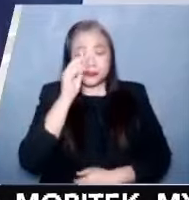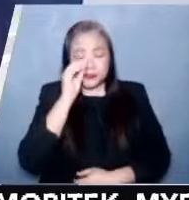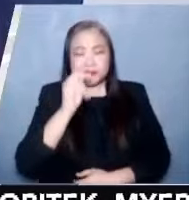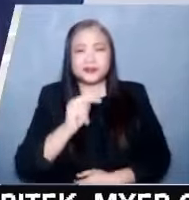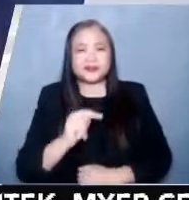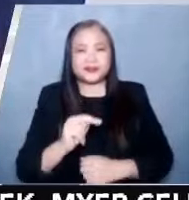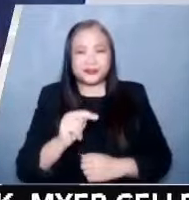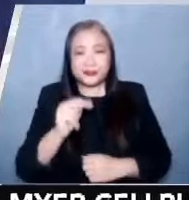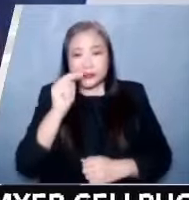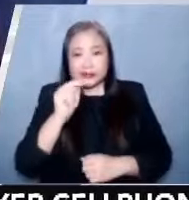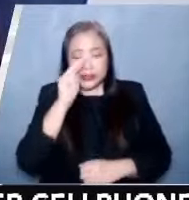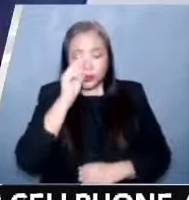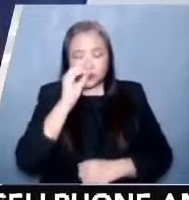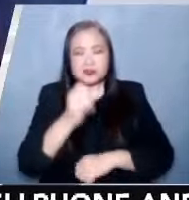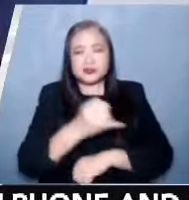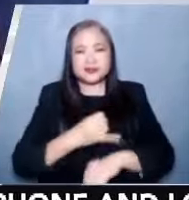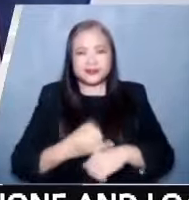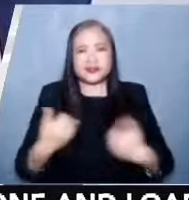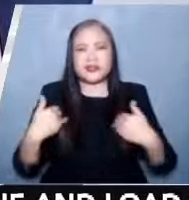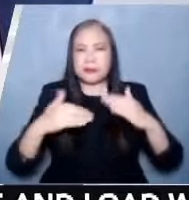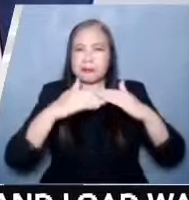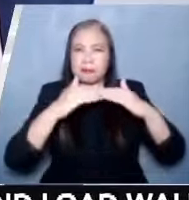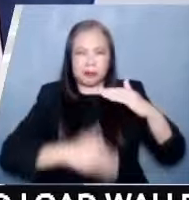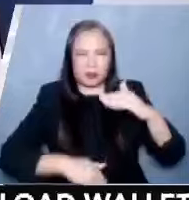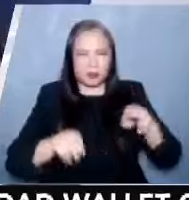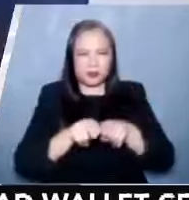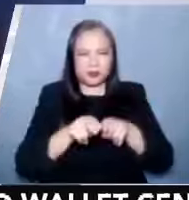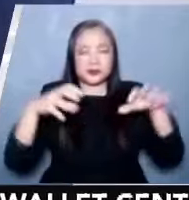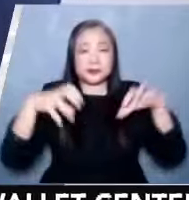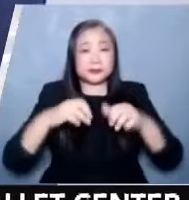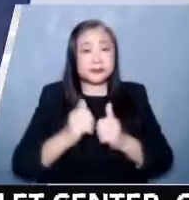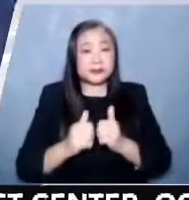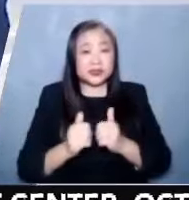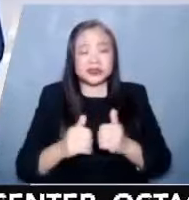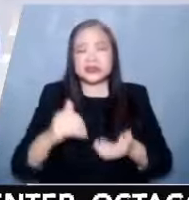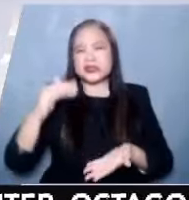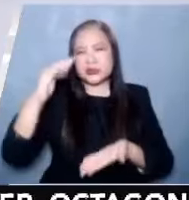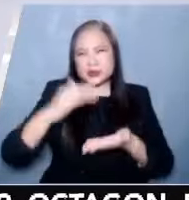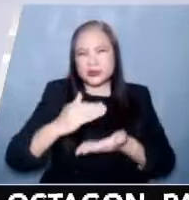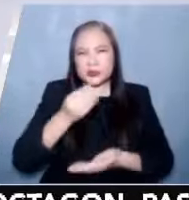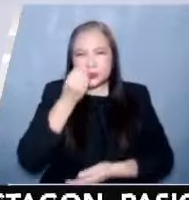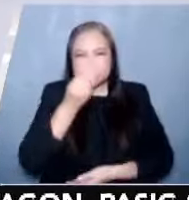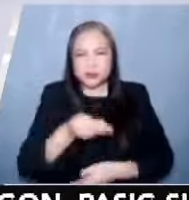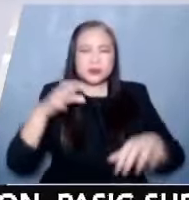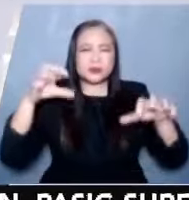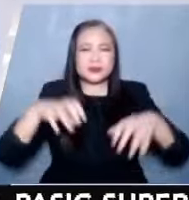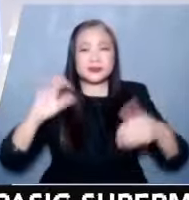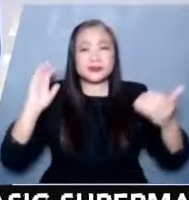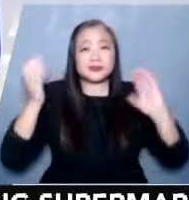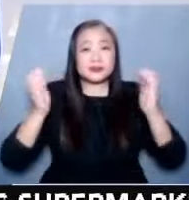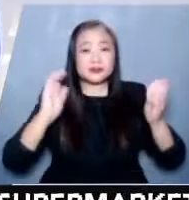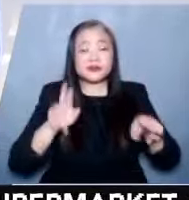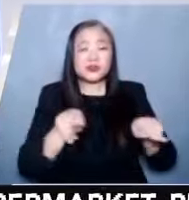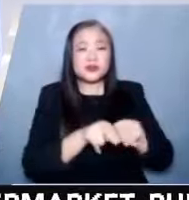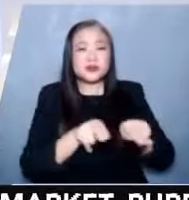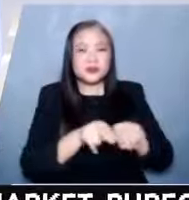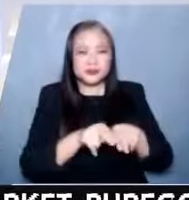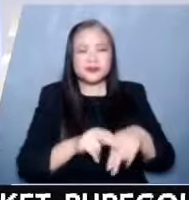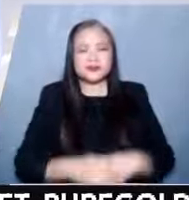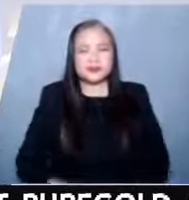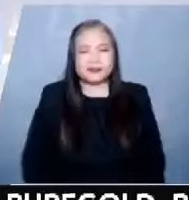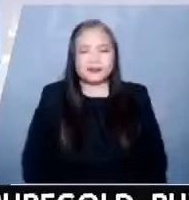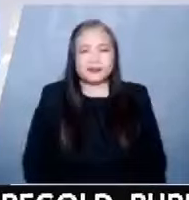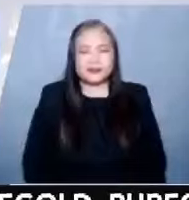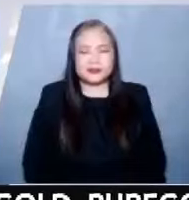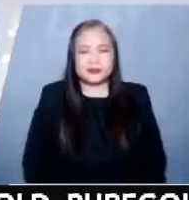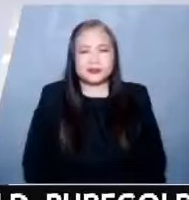Negros Island nakatanggap ng below normal rainfall amount. Ibig sabihin po niya ay mababa po ang dami ng ulan kumpara sa kanilang nitong record. Ang maraming ulan sa halos